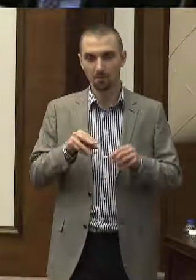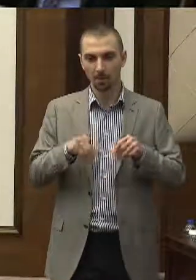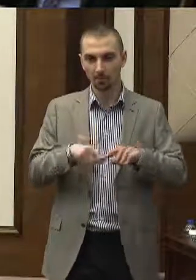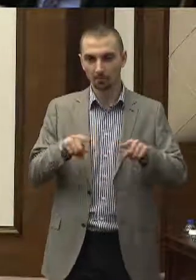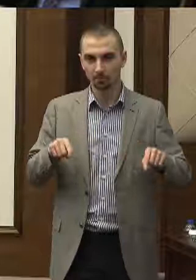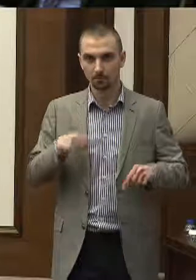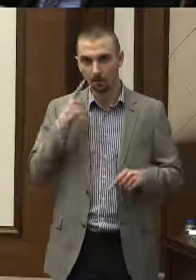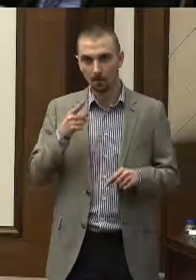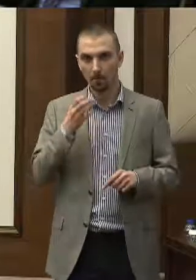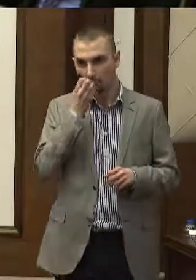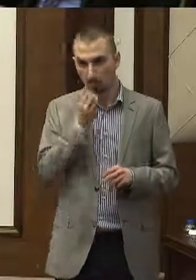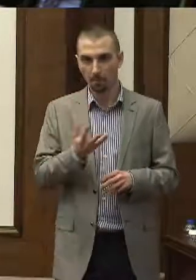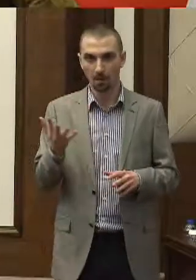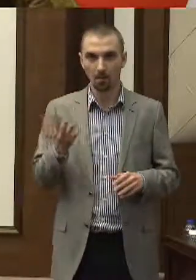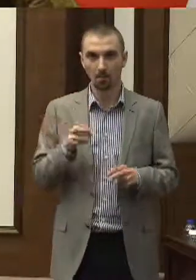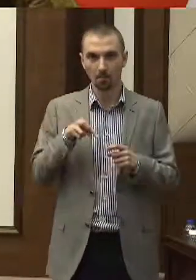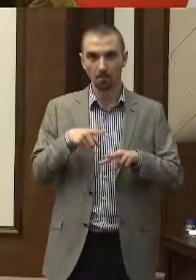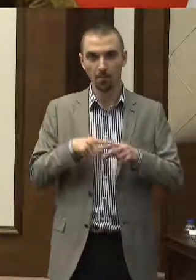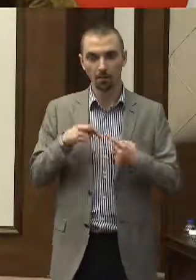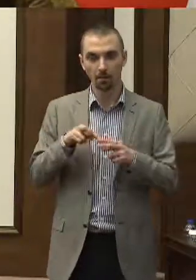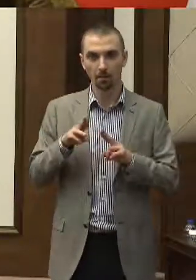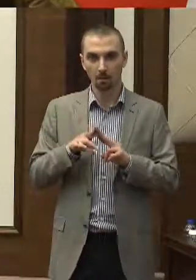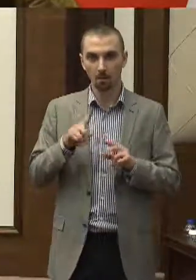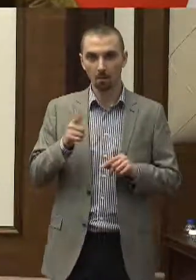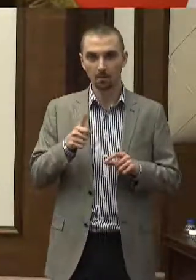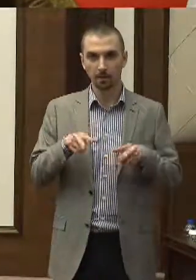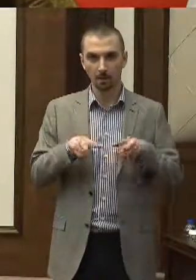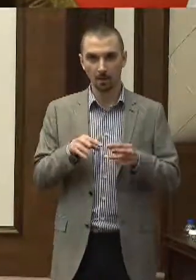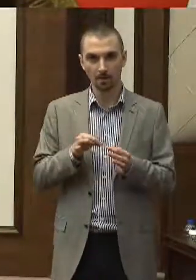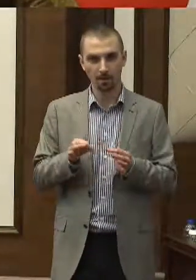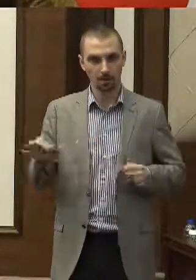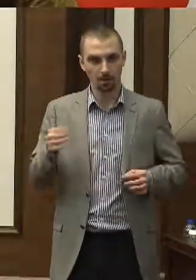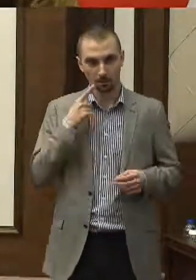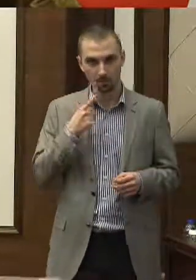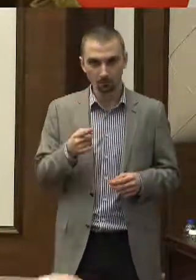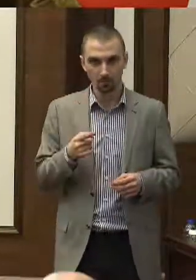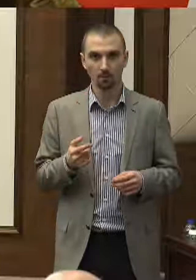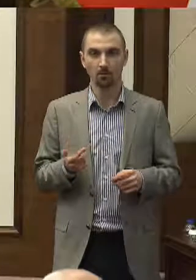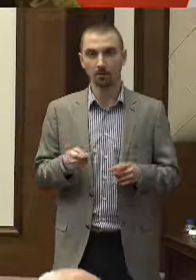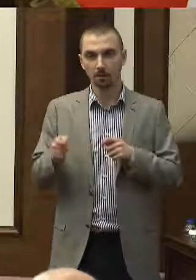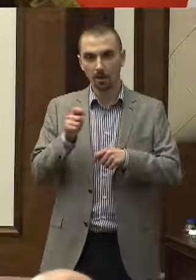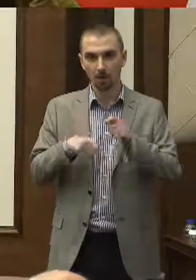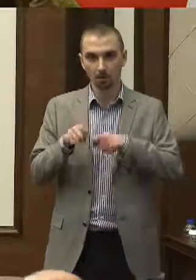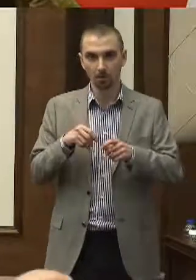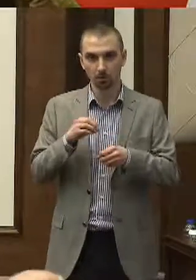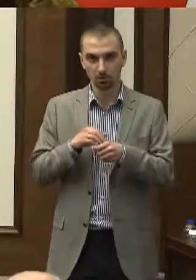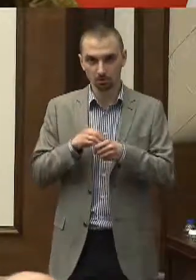sayılı park alanındaki 16 metrekarelik trafo yerinin üzerinde trafo merkezi yapılmak